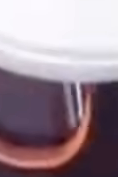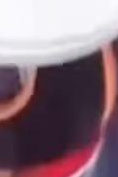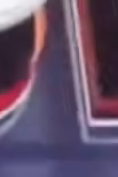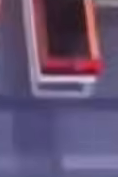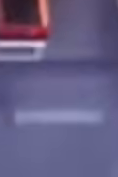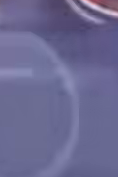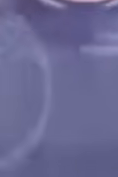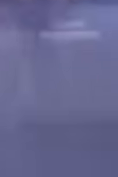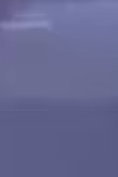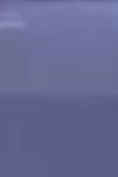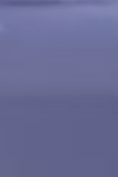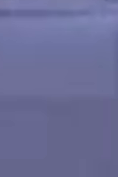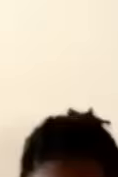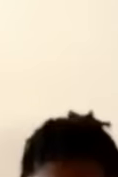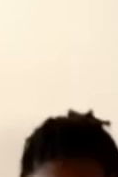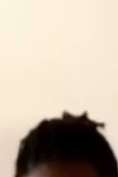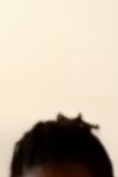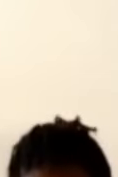bafeddiye